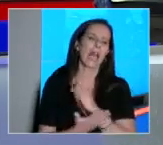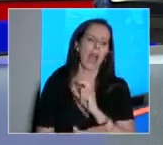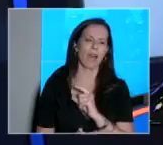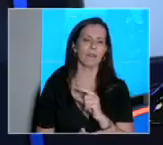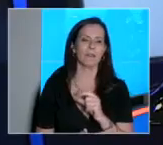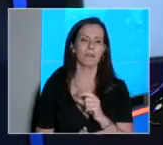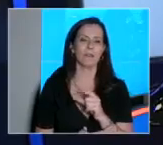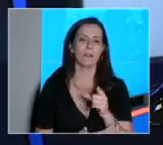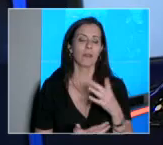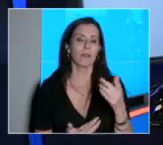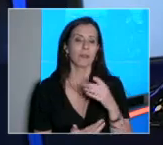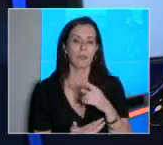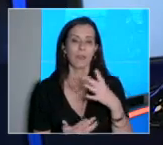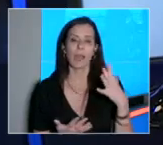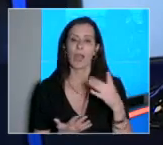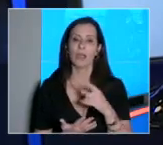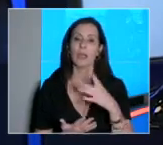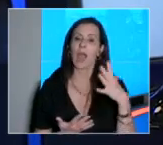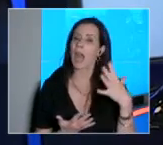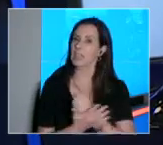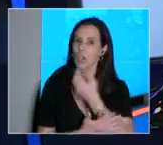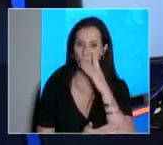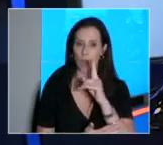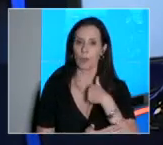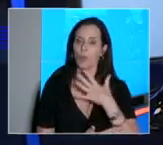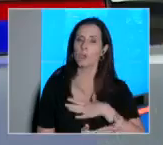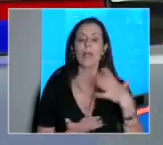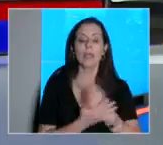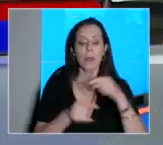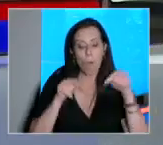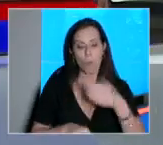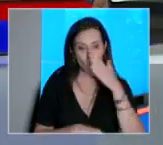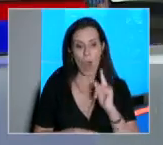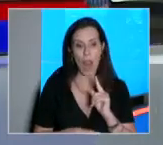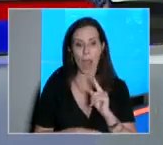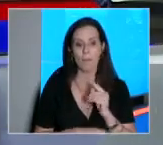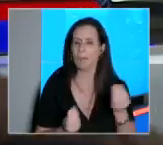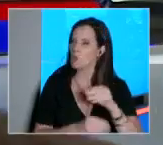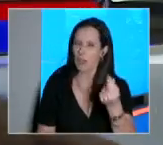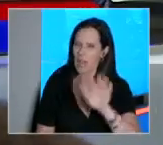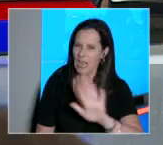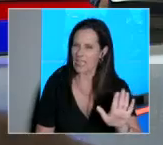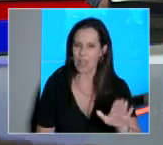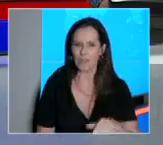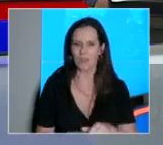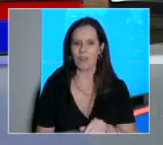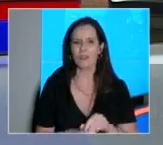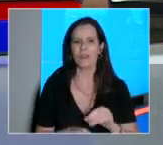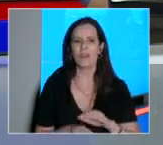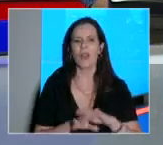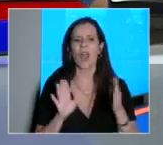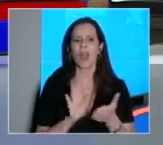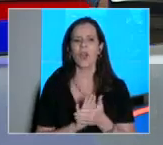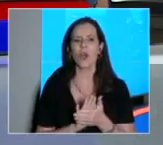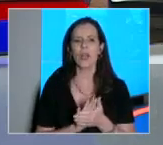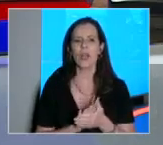לדעתי, הצלחה זה מה שמאיר מדבר. אנחנו רוצים להצליח כירושלמים מעבר לכסף. לדעתי מה שמאיר מדבר, זו